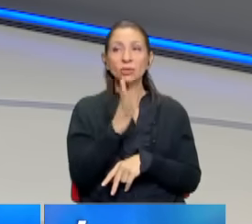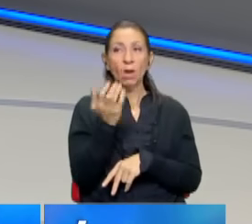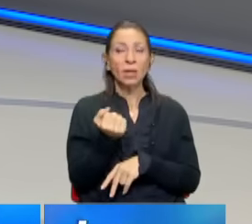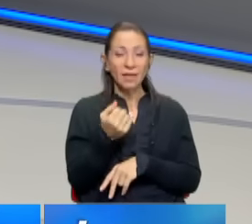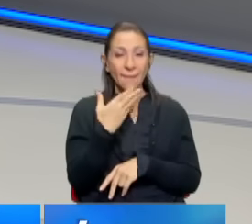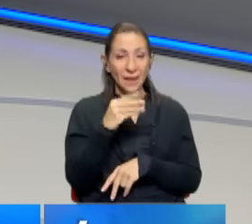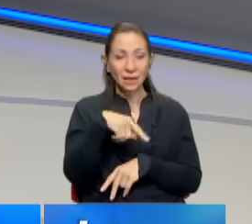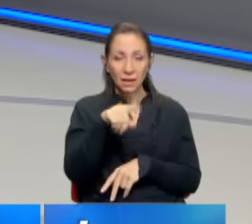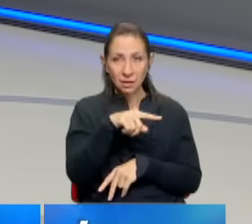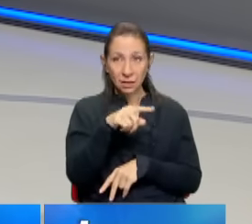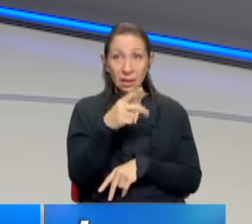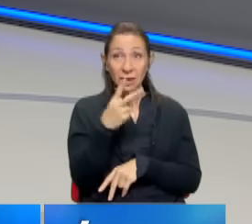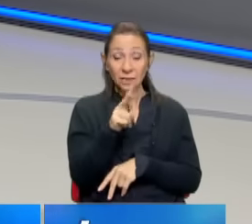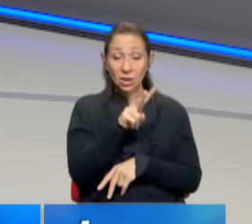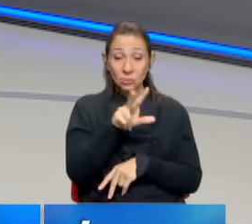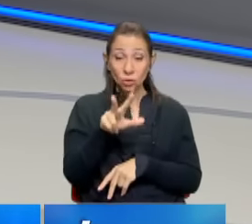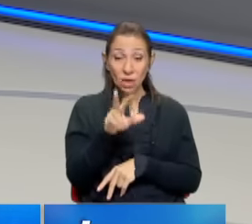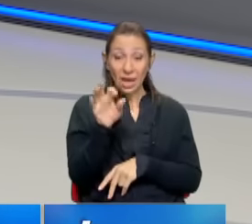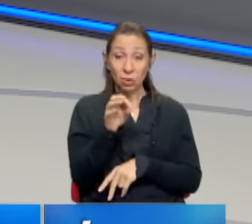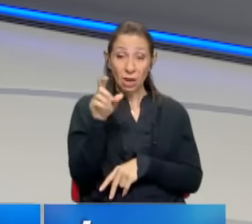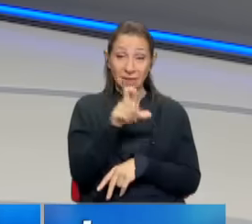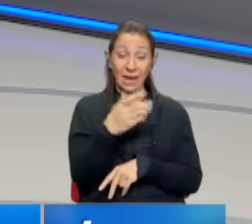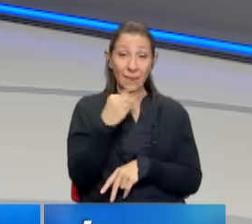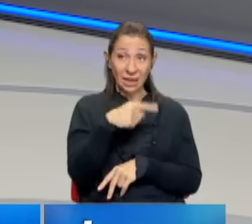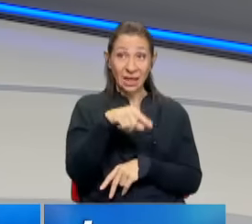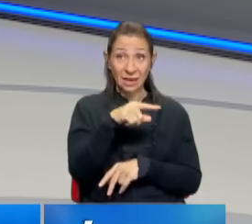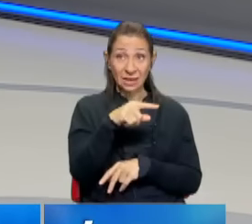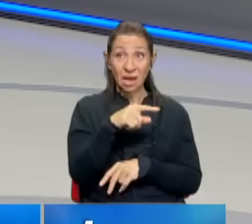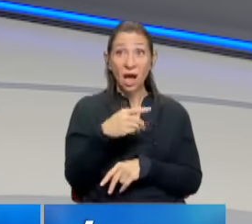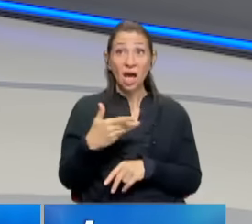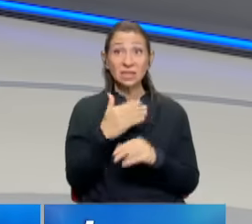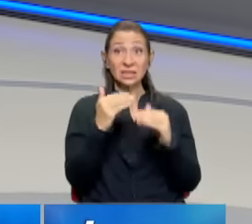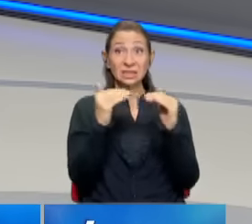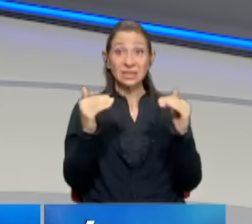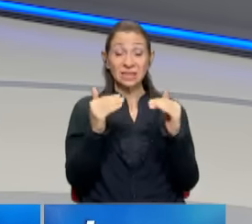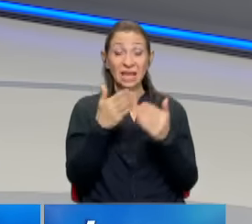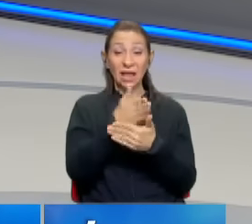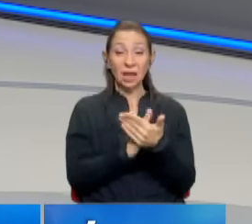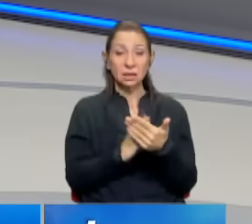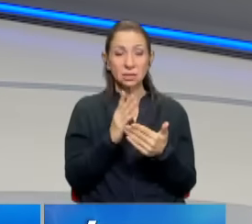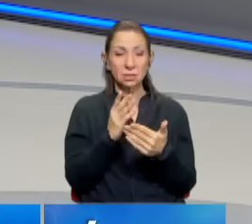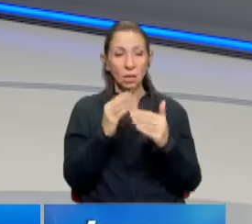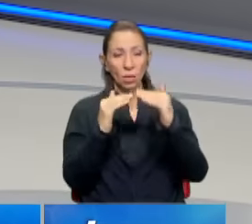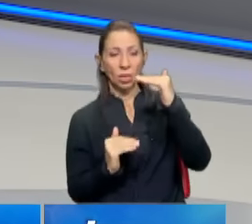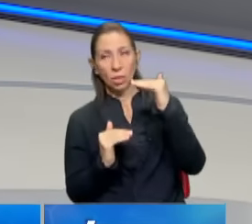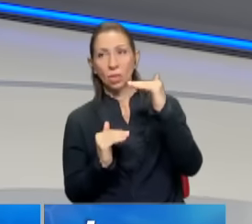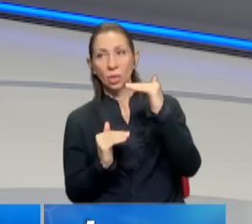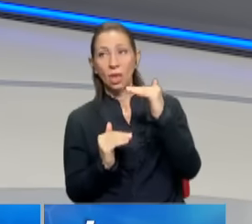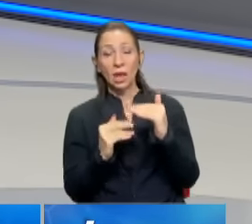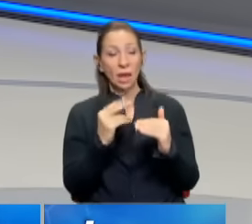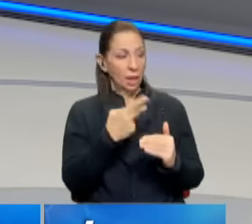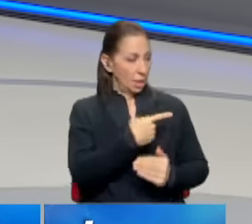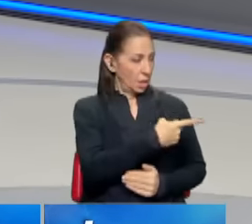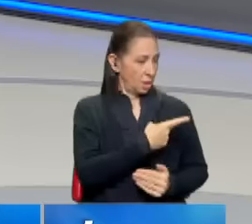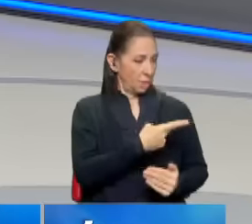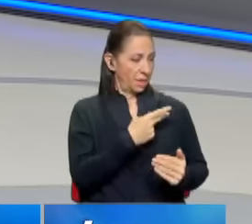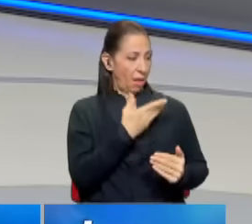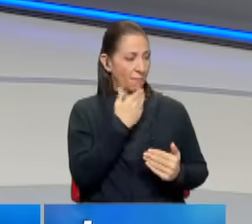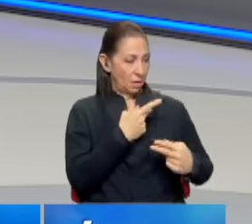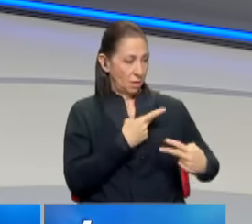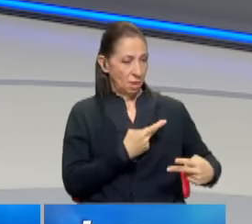aldı. 2023 yılının Eylül ayında emekliler açlık sınırının yarısı kadar, yani iki emekli anca açlık